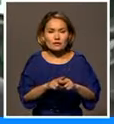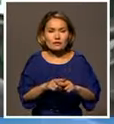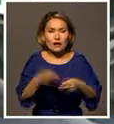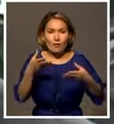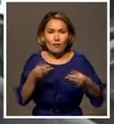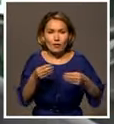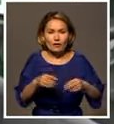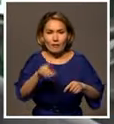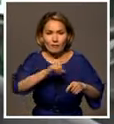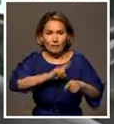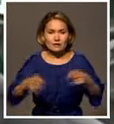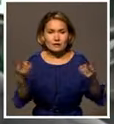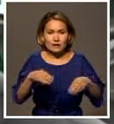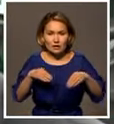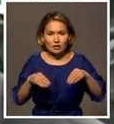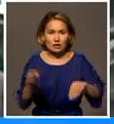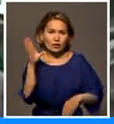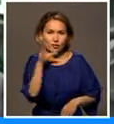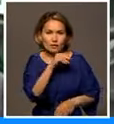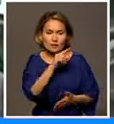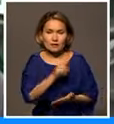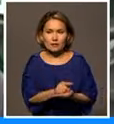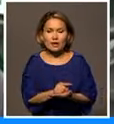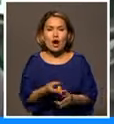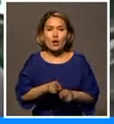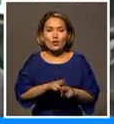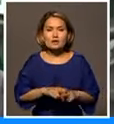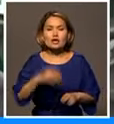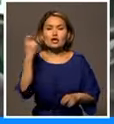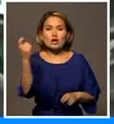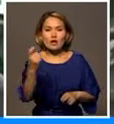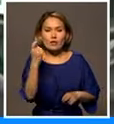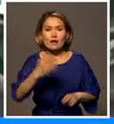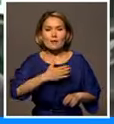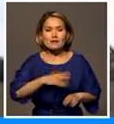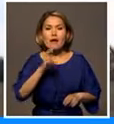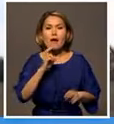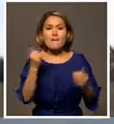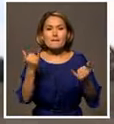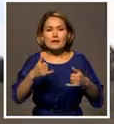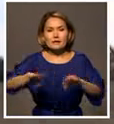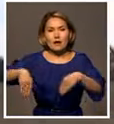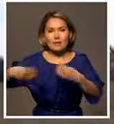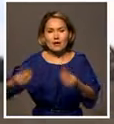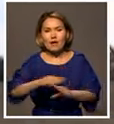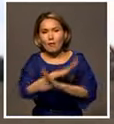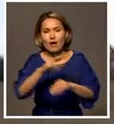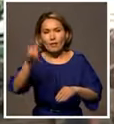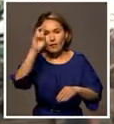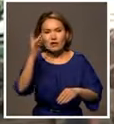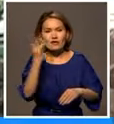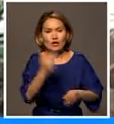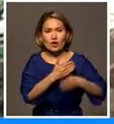району. Жоспарланған жанар жағармай түгелдей берілді. Шаруашылықтар өздеріне тасып алды. Биылғы жылы мемлекет тарапынан барлық жағдай жасалып